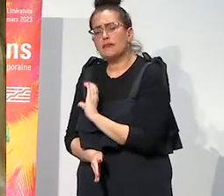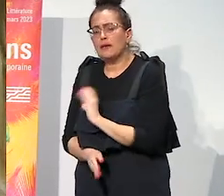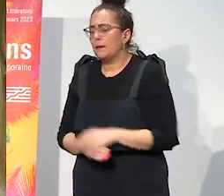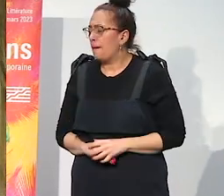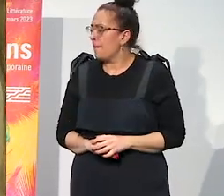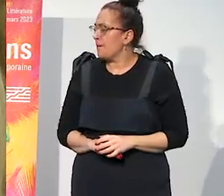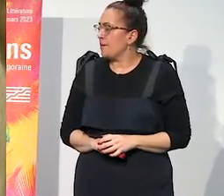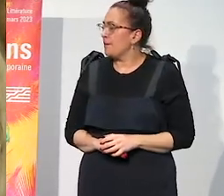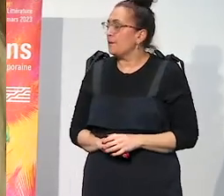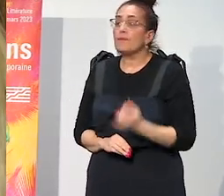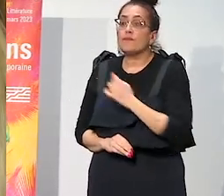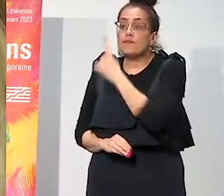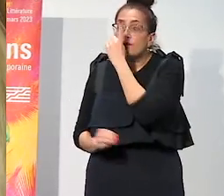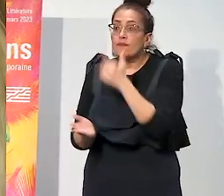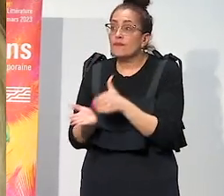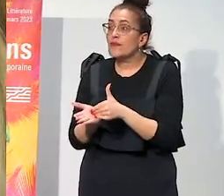est-ce qu'il y a une autre question ?